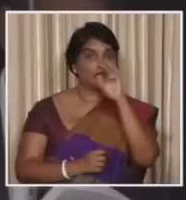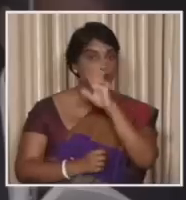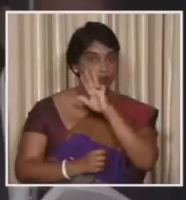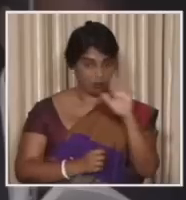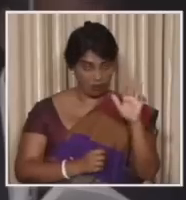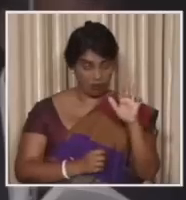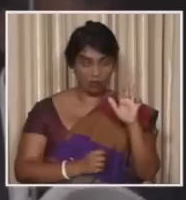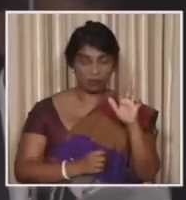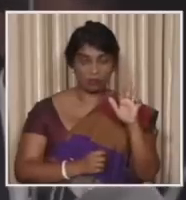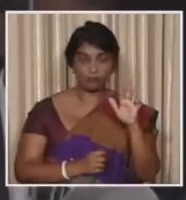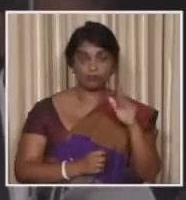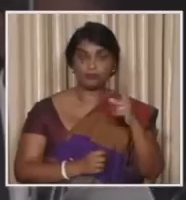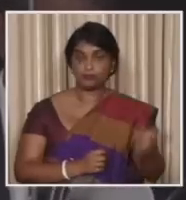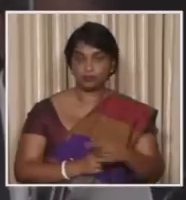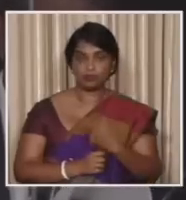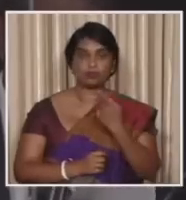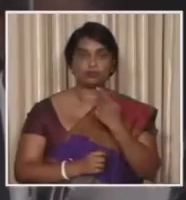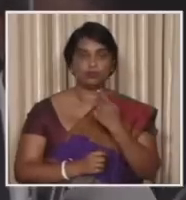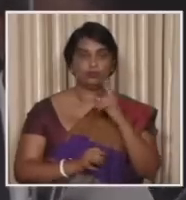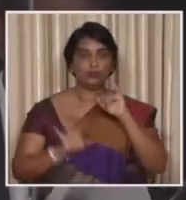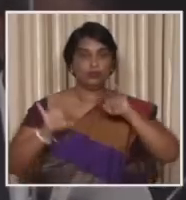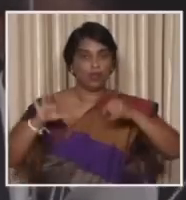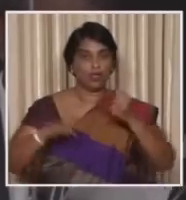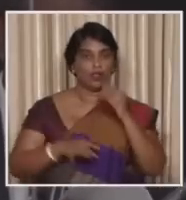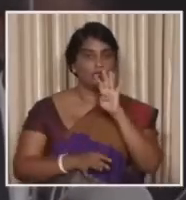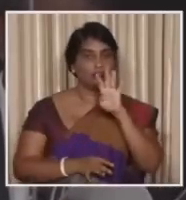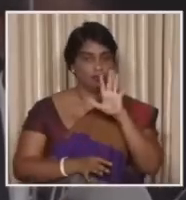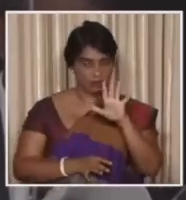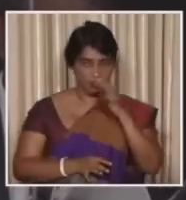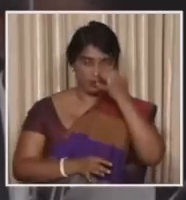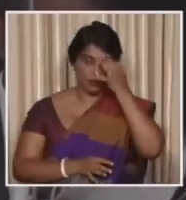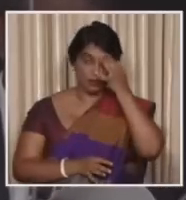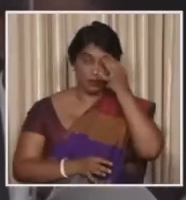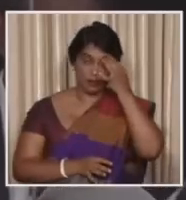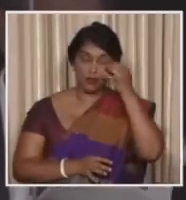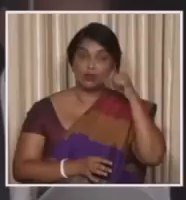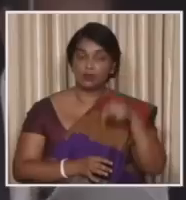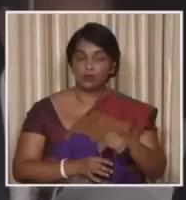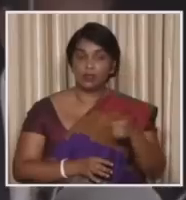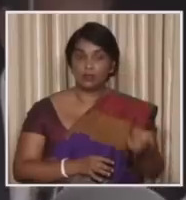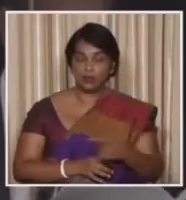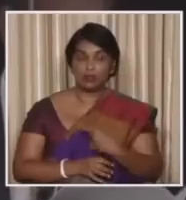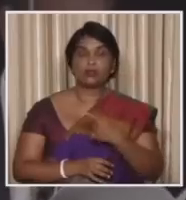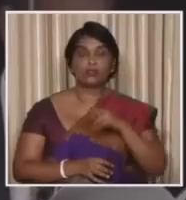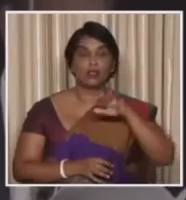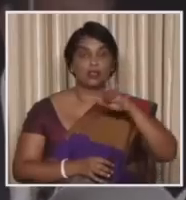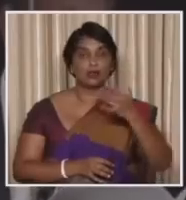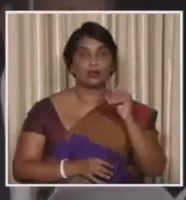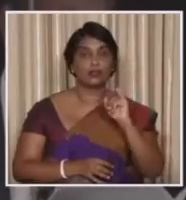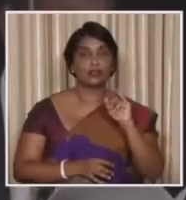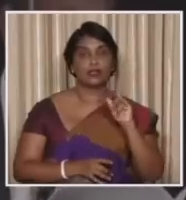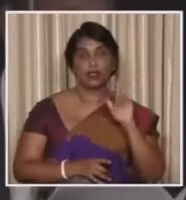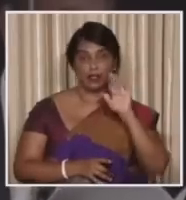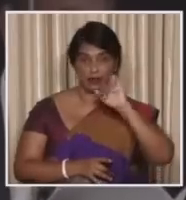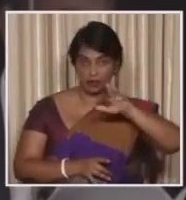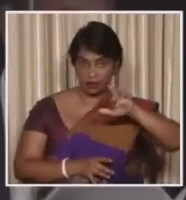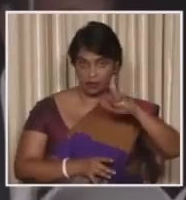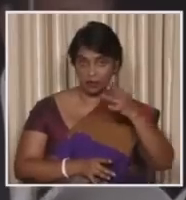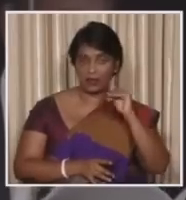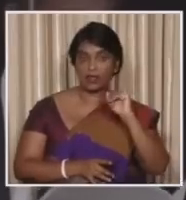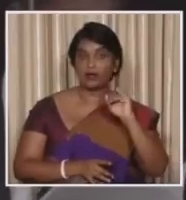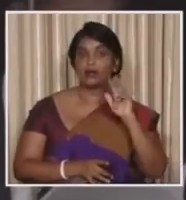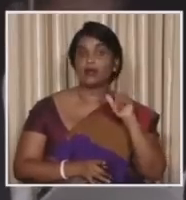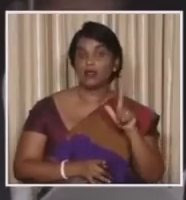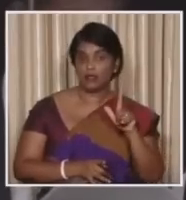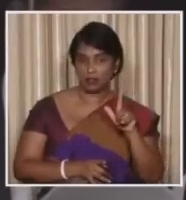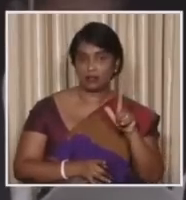දී දිනකට රුපියල් 645යි මේ වෙනකොට දිනකට රුපියල් 967යි ඒ කියන්නේ මේක වැඩි